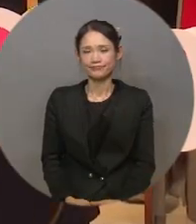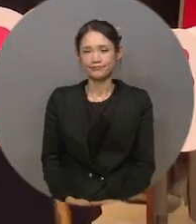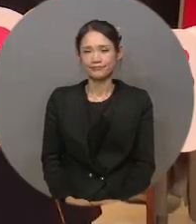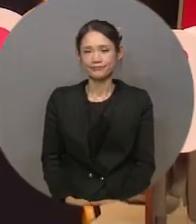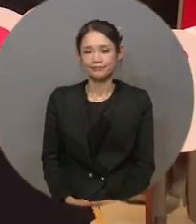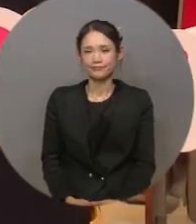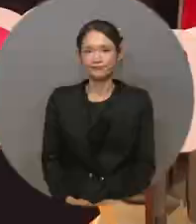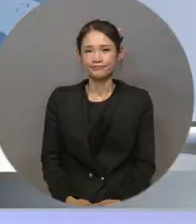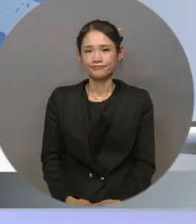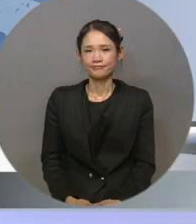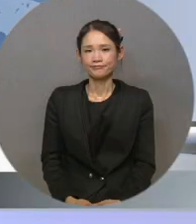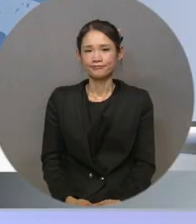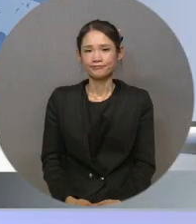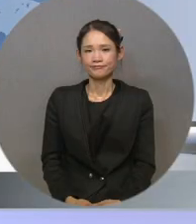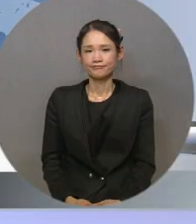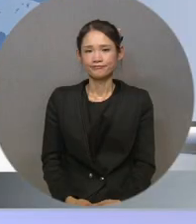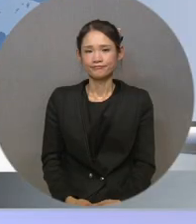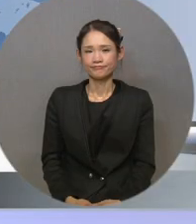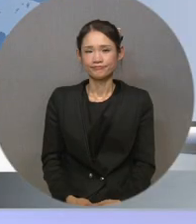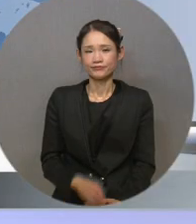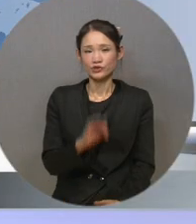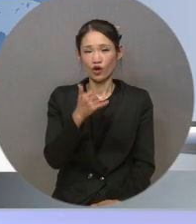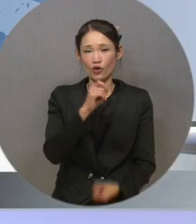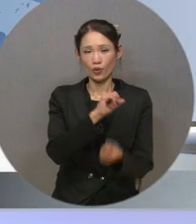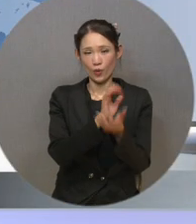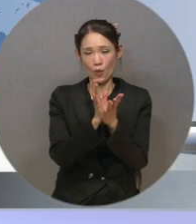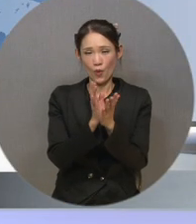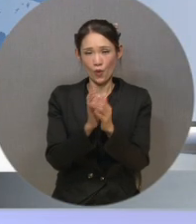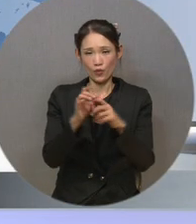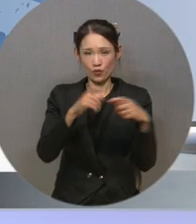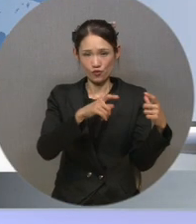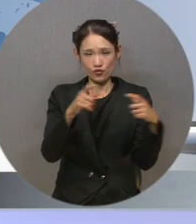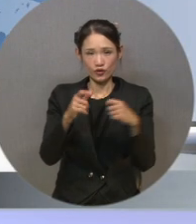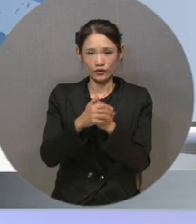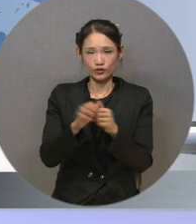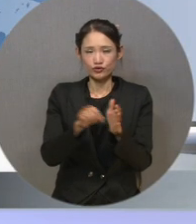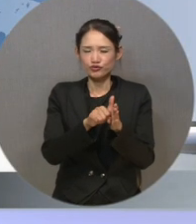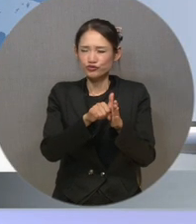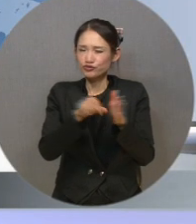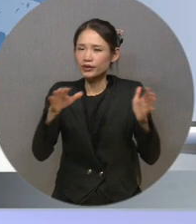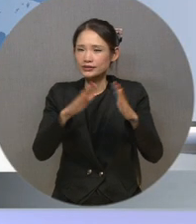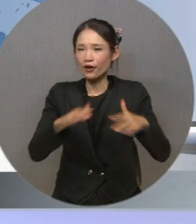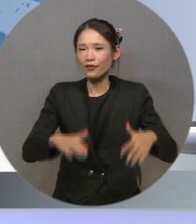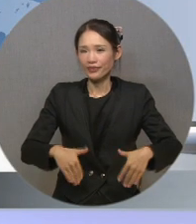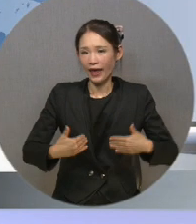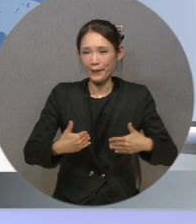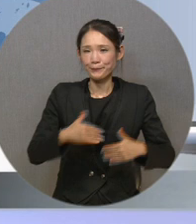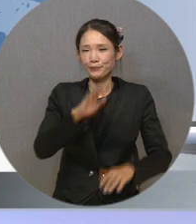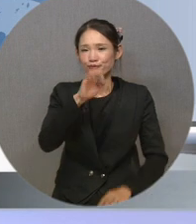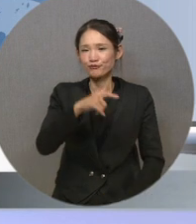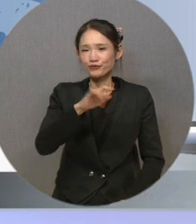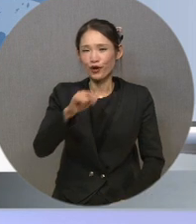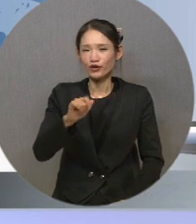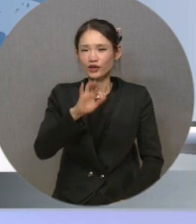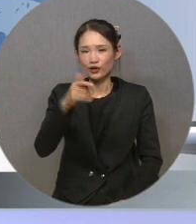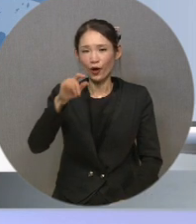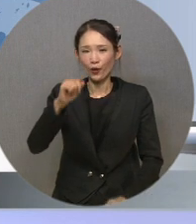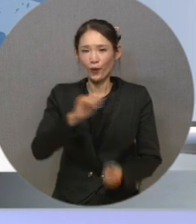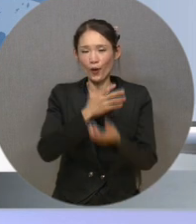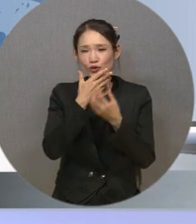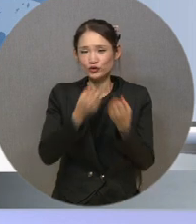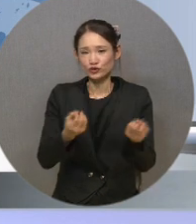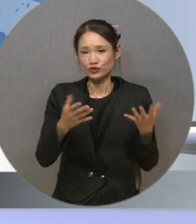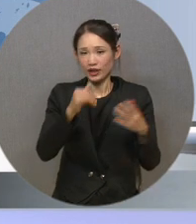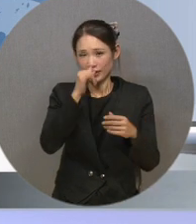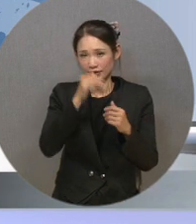황윤재입니다. 연꽃 군락지로 유명한 전남 무안에서 연꽃 축제가 펼쳐지는데요. 특색을 살린